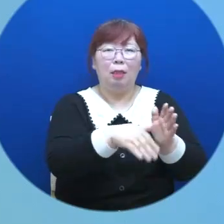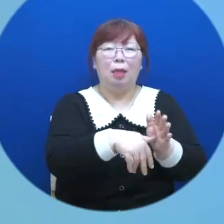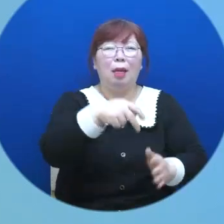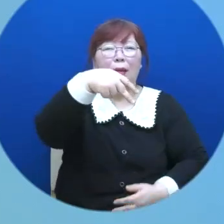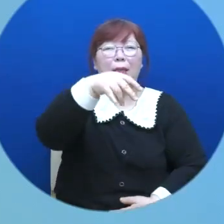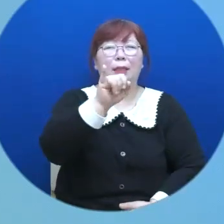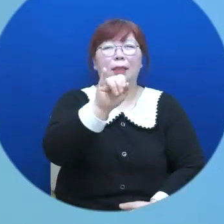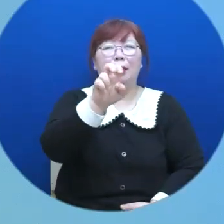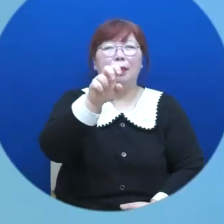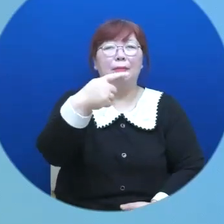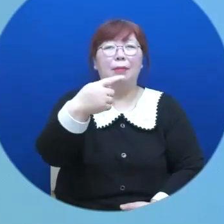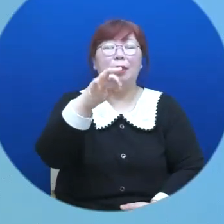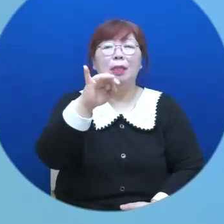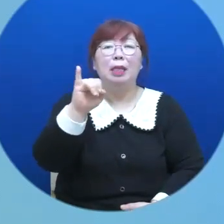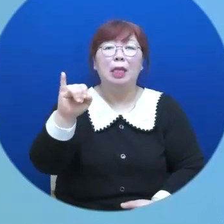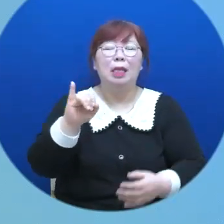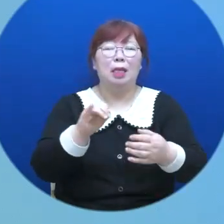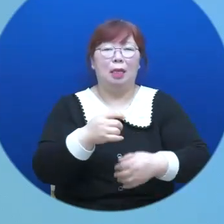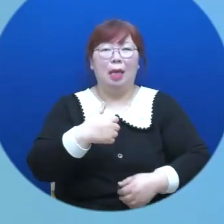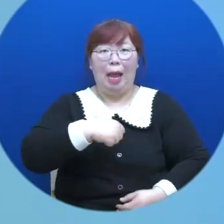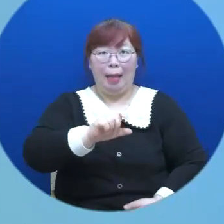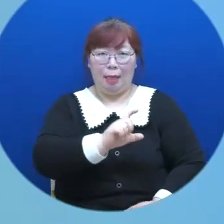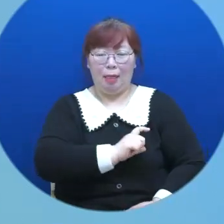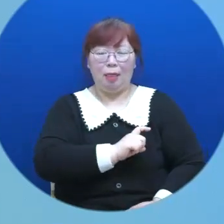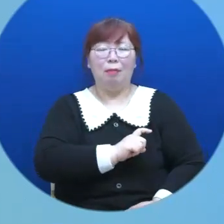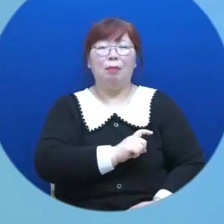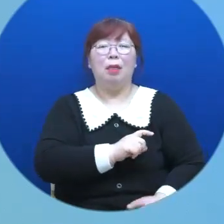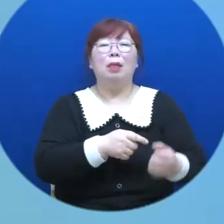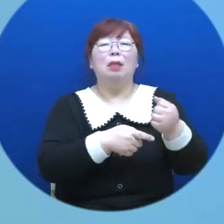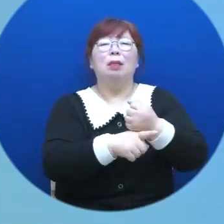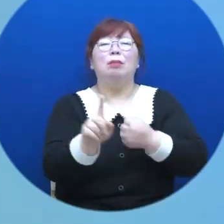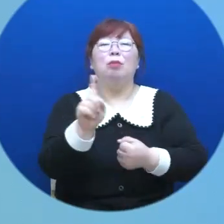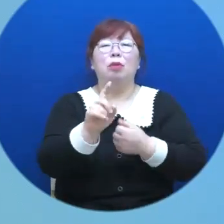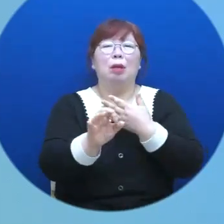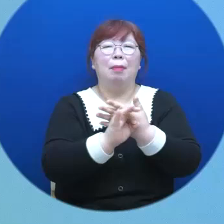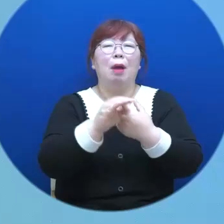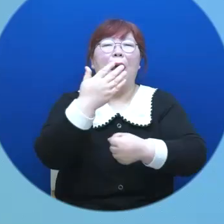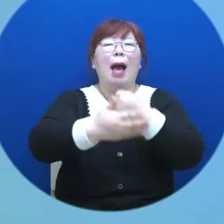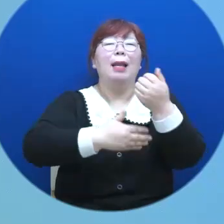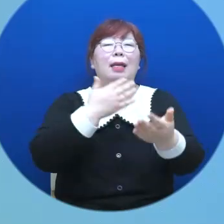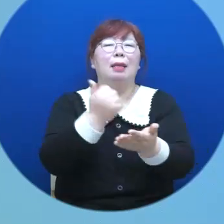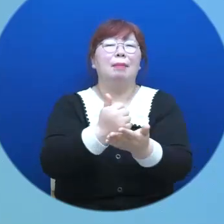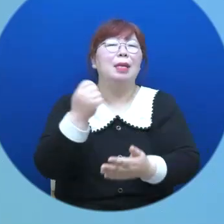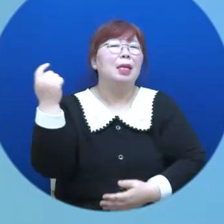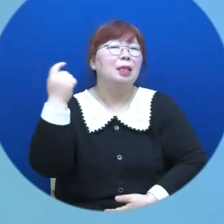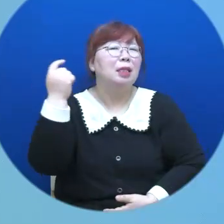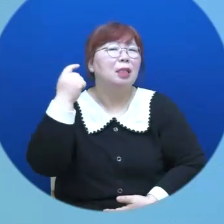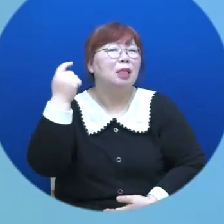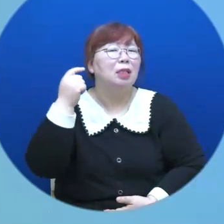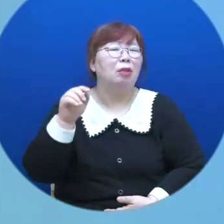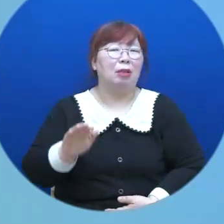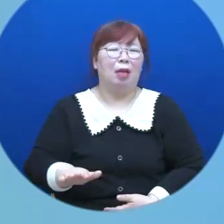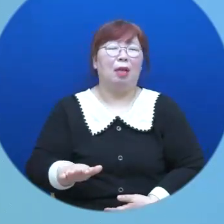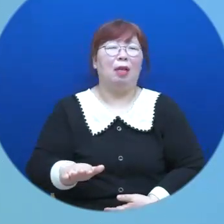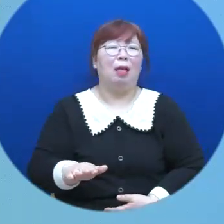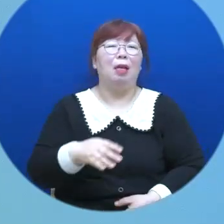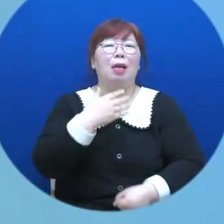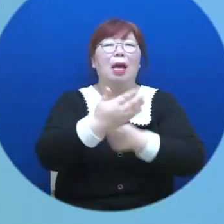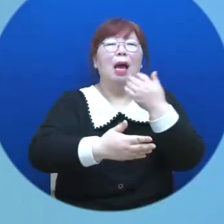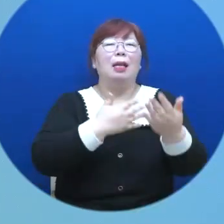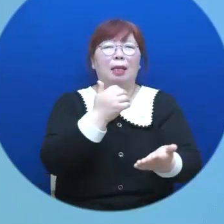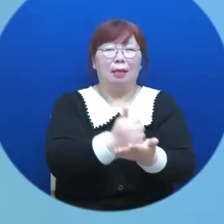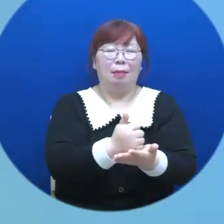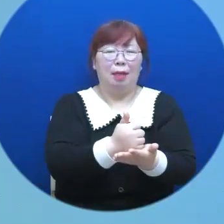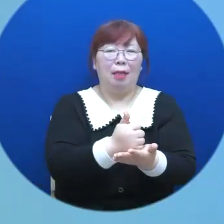시므이다라고 지어요. 시므이의 뜻이 뭐예요? 하나님이 들으셨다. 뭘 들어요?